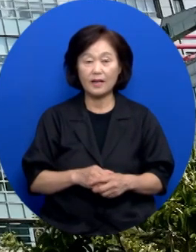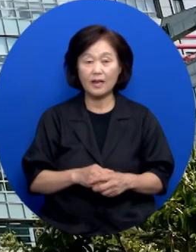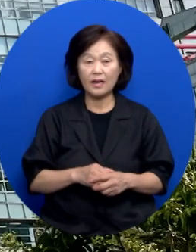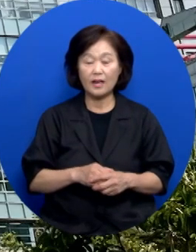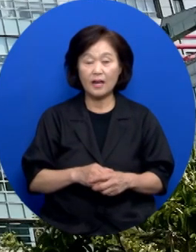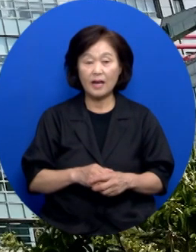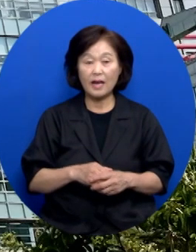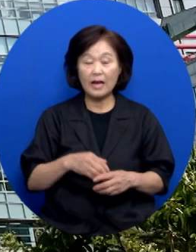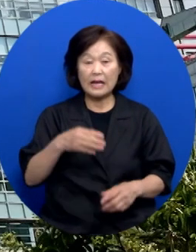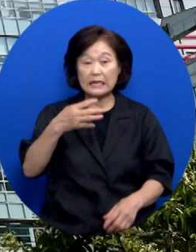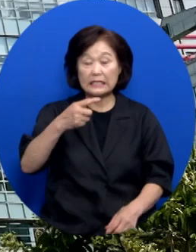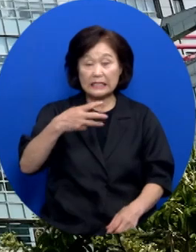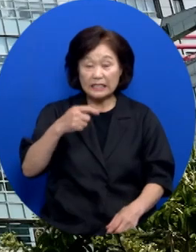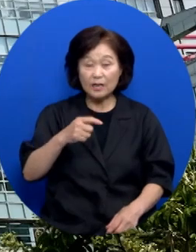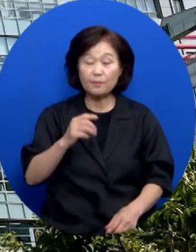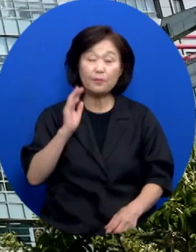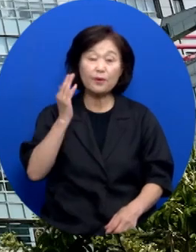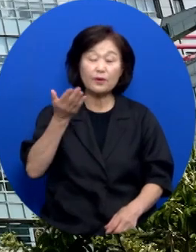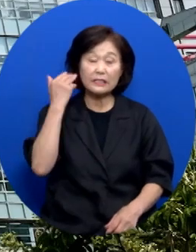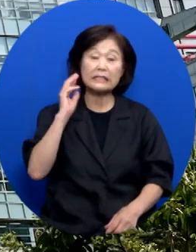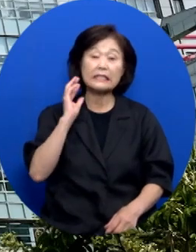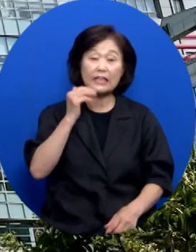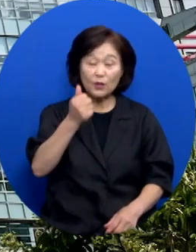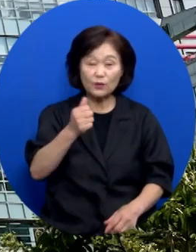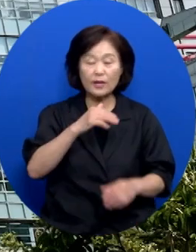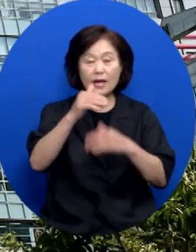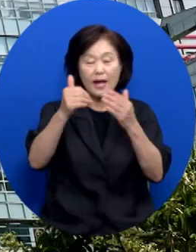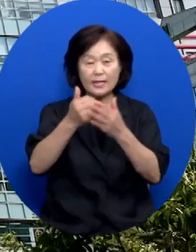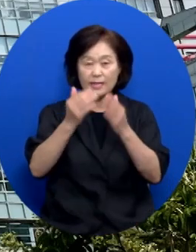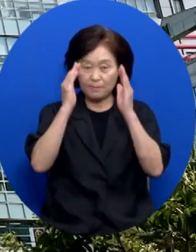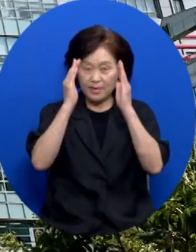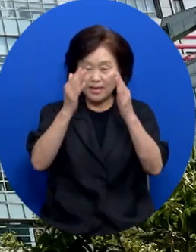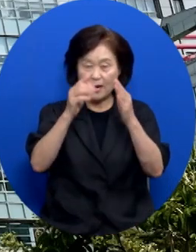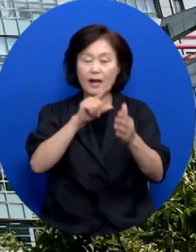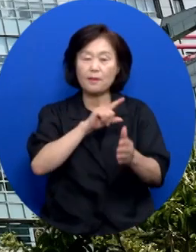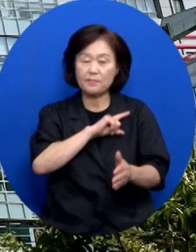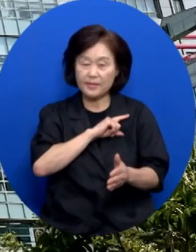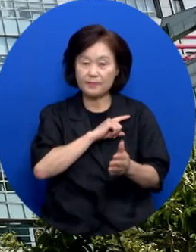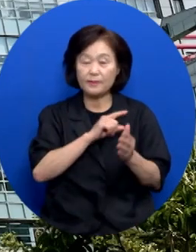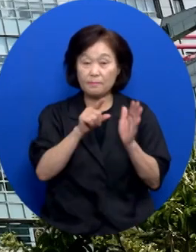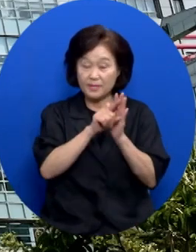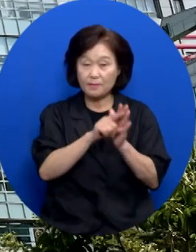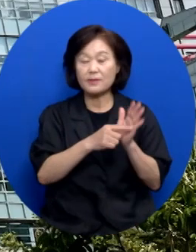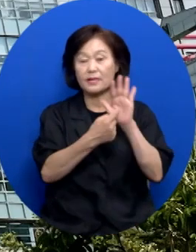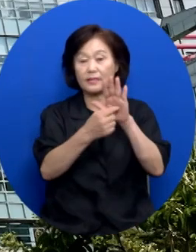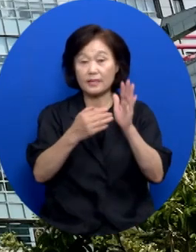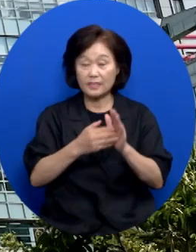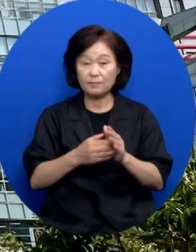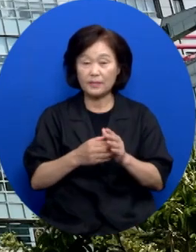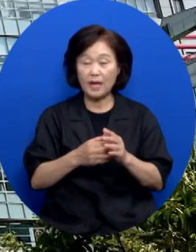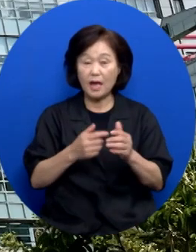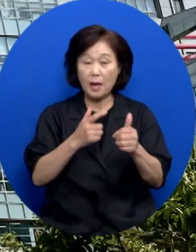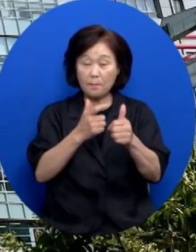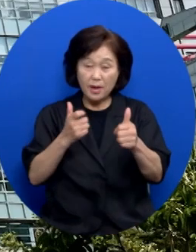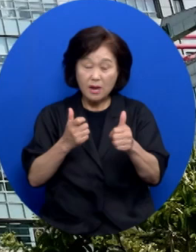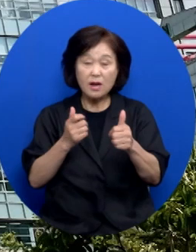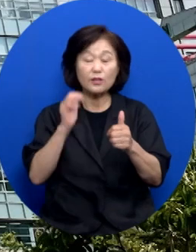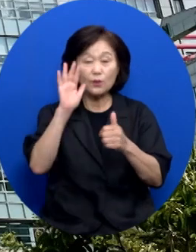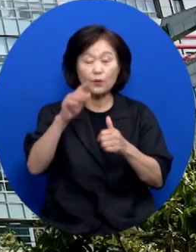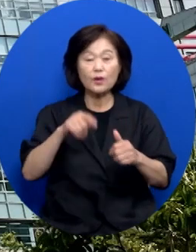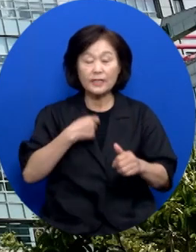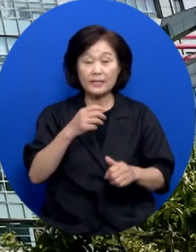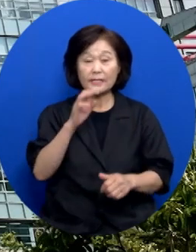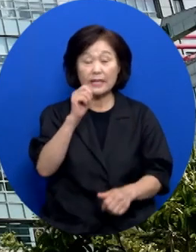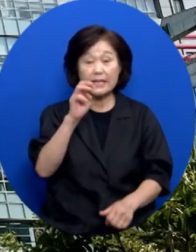도널드 트럼프 전 대통령이 하나님을 향한 믿음을 드러냈습니다. 트럼프 전 대통령은 피격 사건 이후 자신의